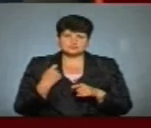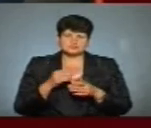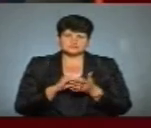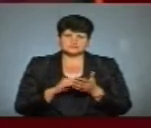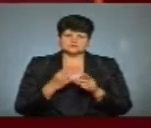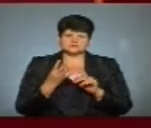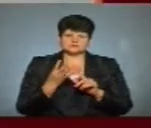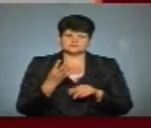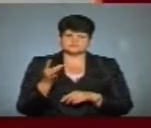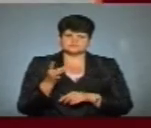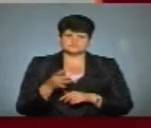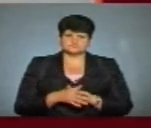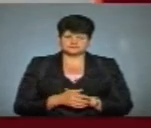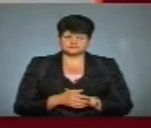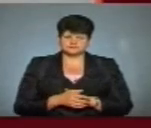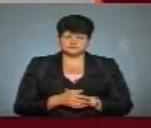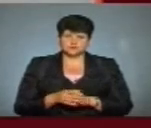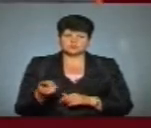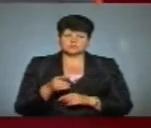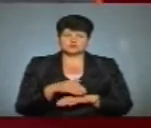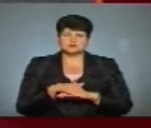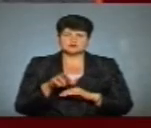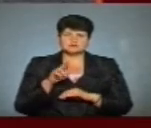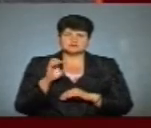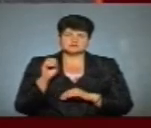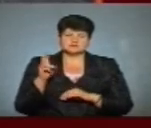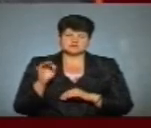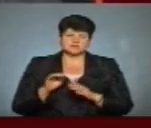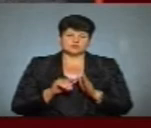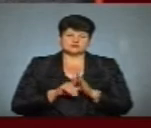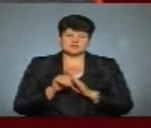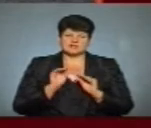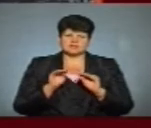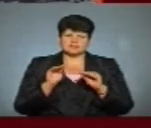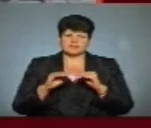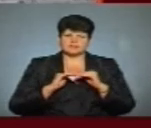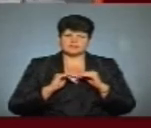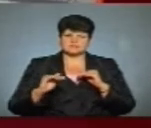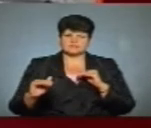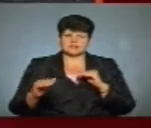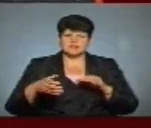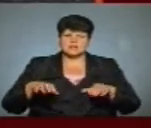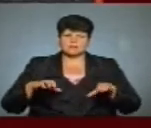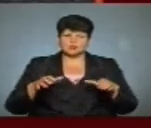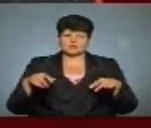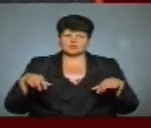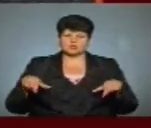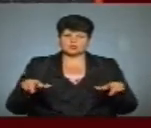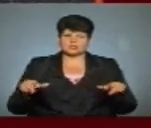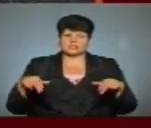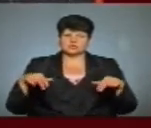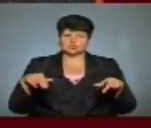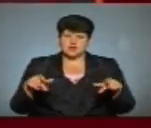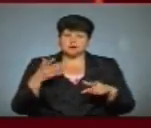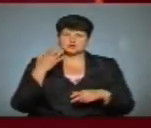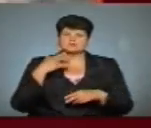вчетверте. У Тернополі на вулиці Ярослава Стецька почали вкладати асфальт на дорогу і бруківку на тротуари. Коли завершать